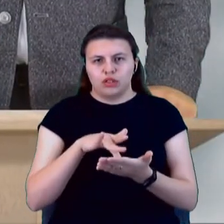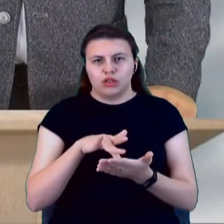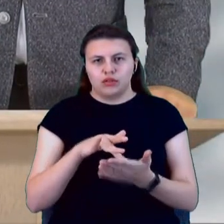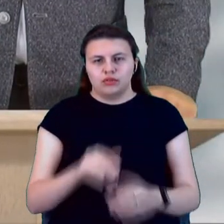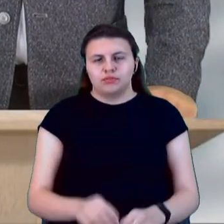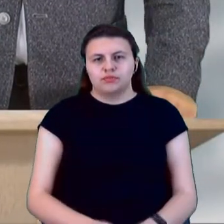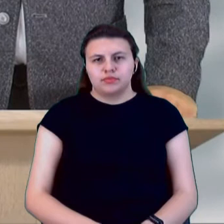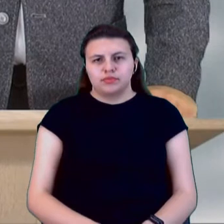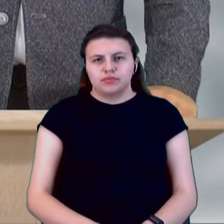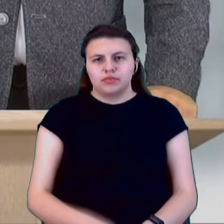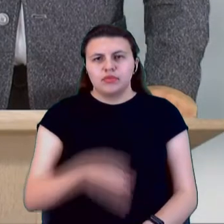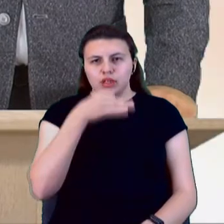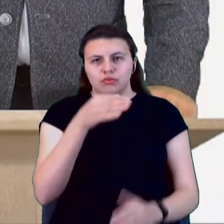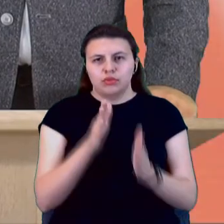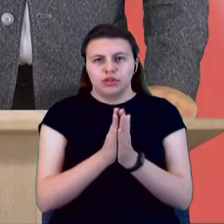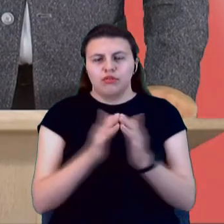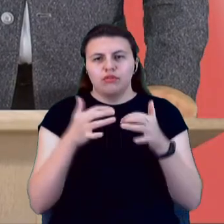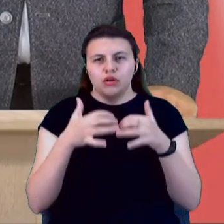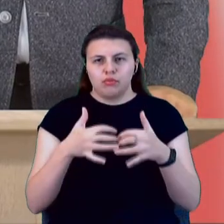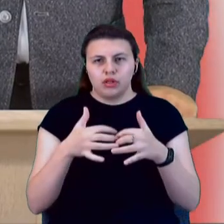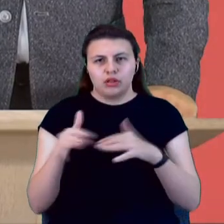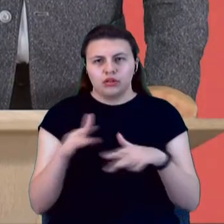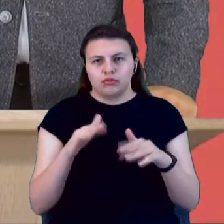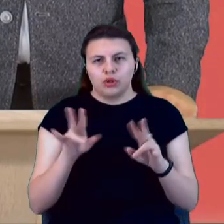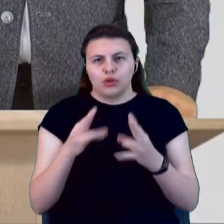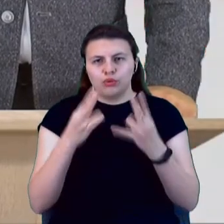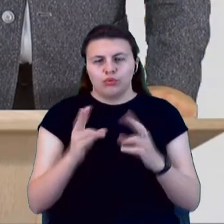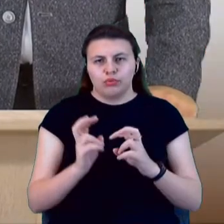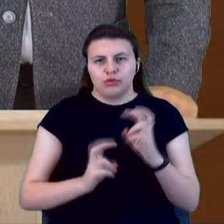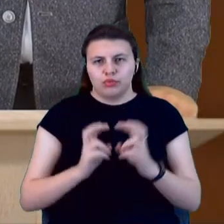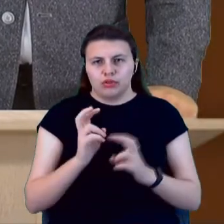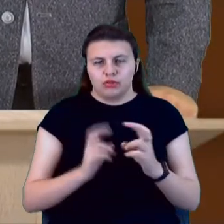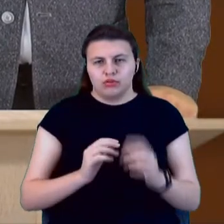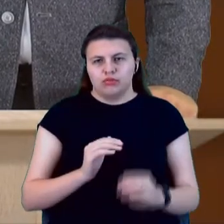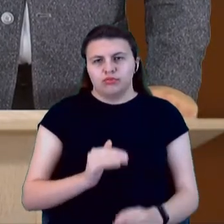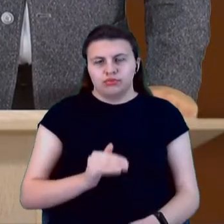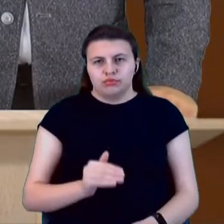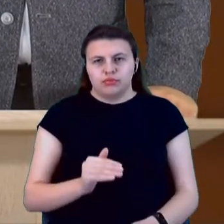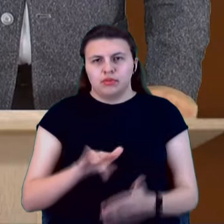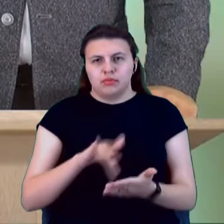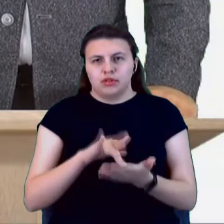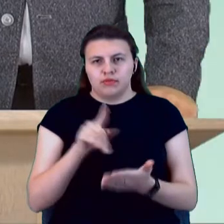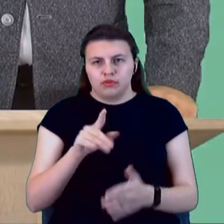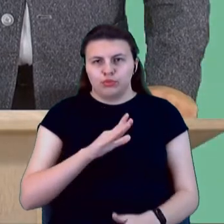Скажіть, будь ласка, в Краматорську діє клуб підприємців міста. Чи бували ви на їх зібраннях і засіданнях?